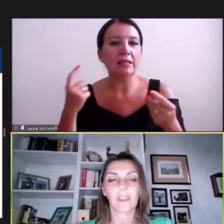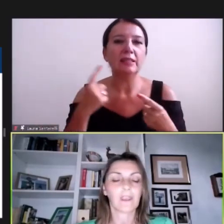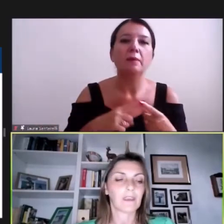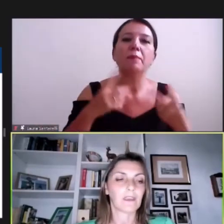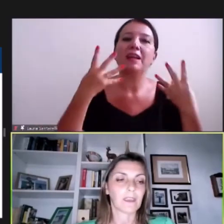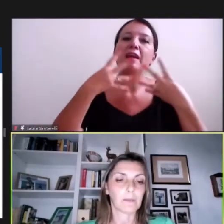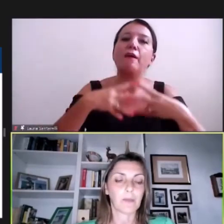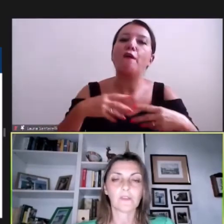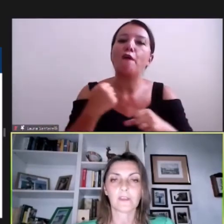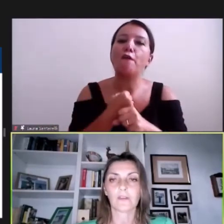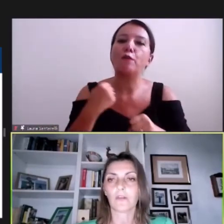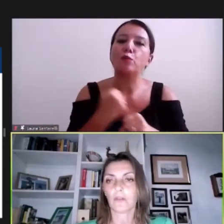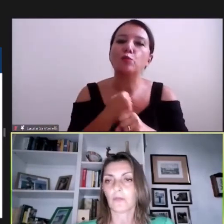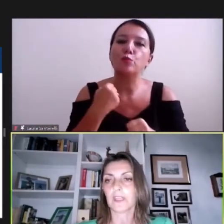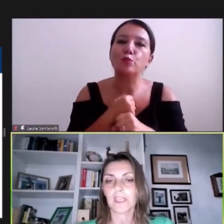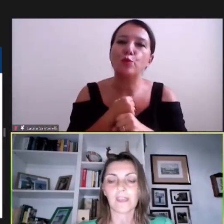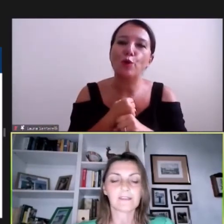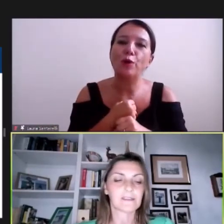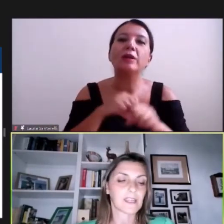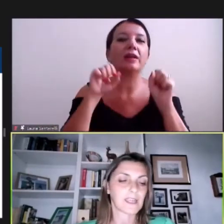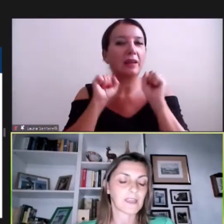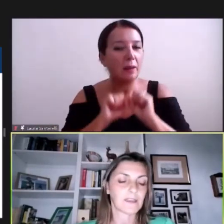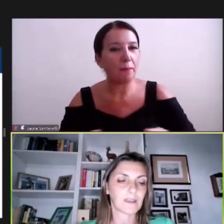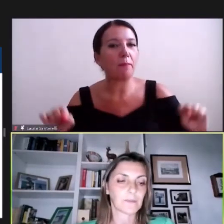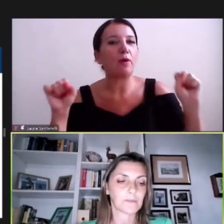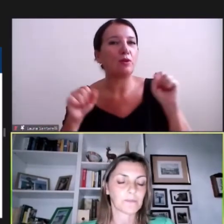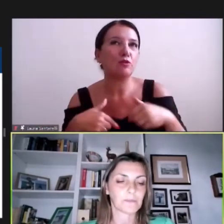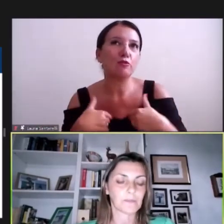funzioni che possano quindi essere